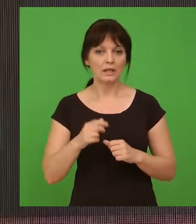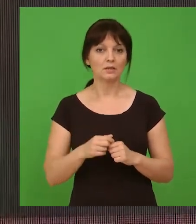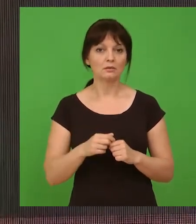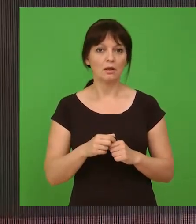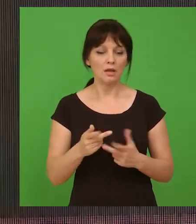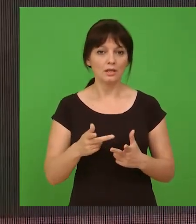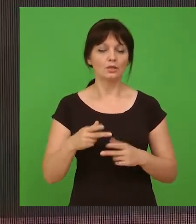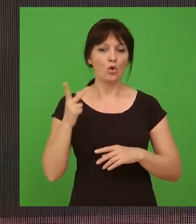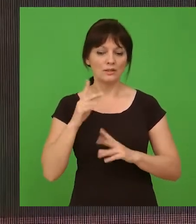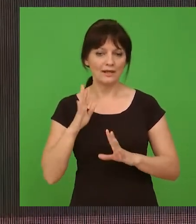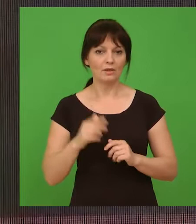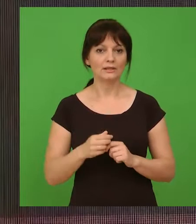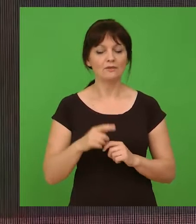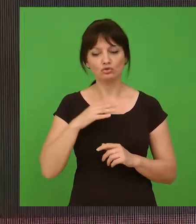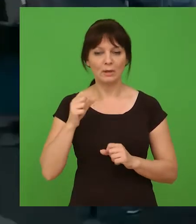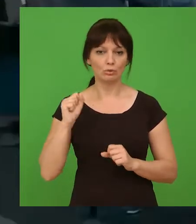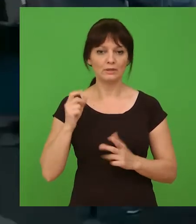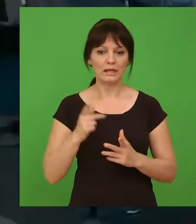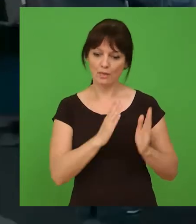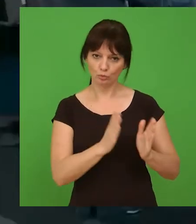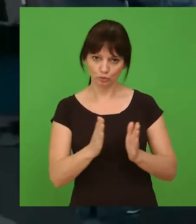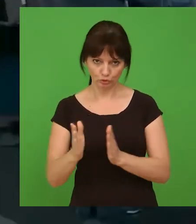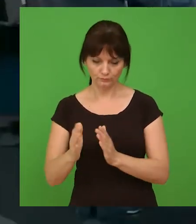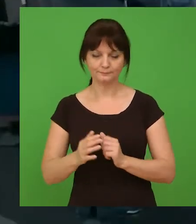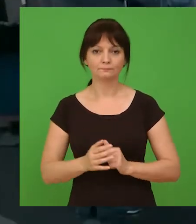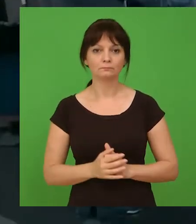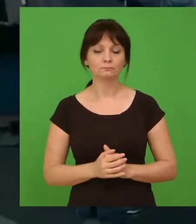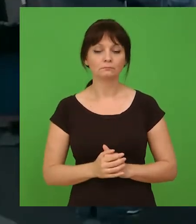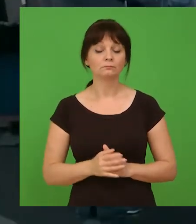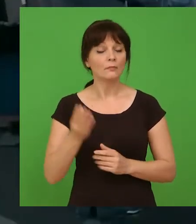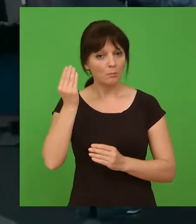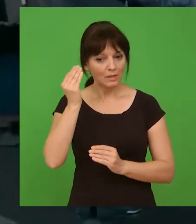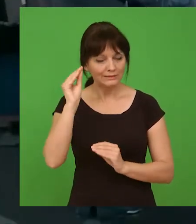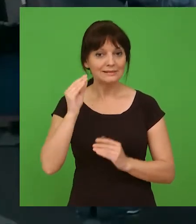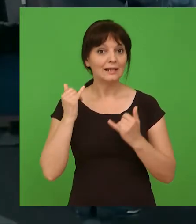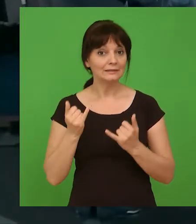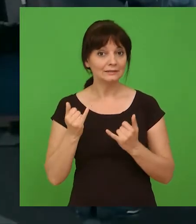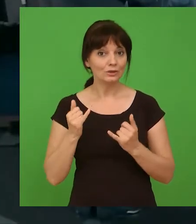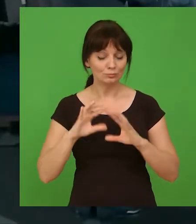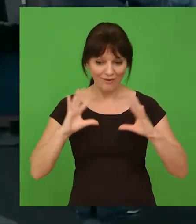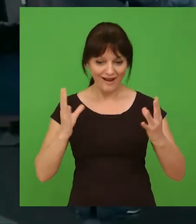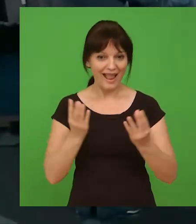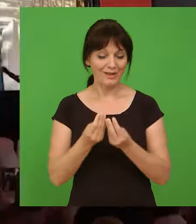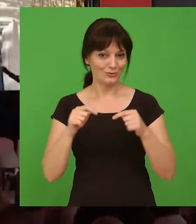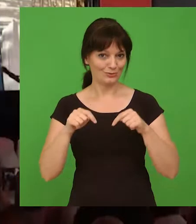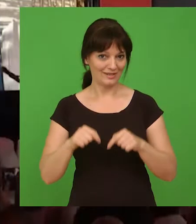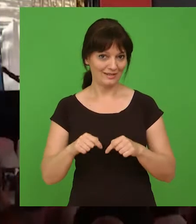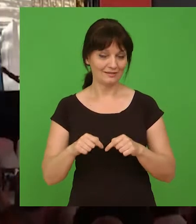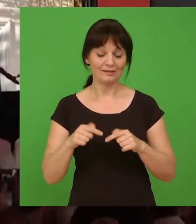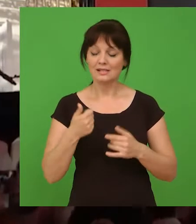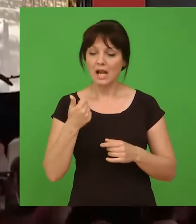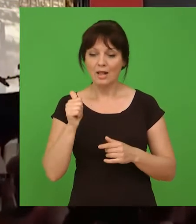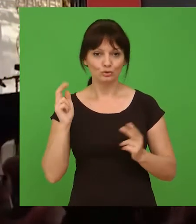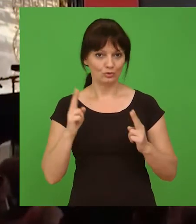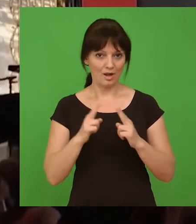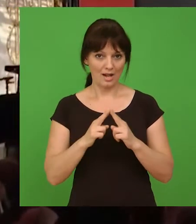és republikánus ebben a sorrendben. Különös megtiszteltetés ma önökkel itt együtt lenni ezen az első